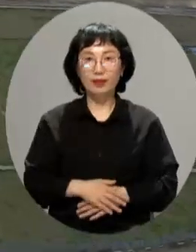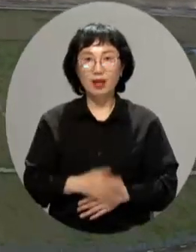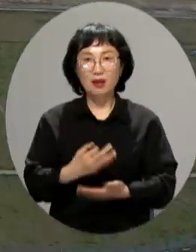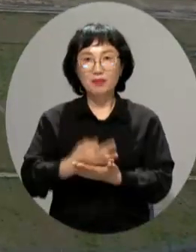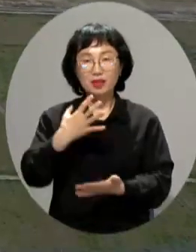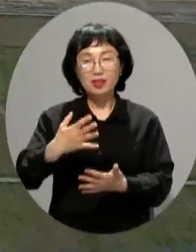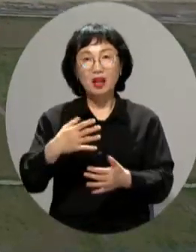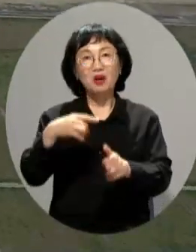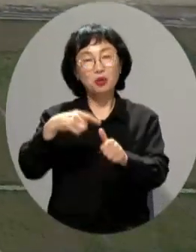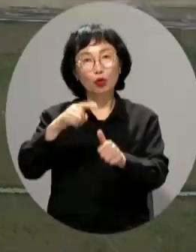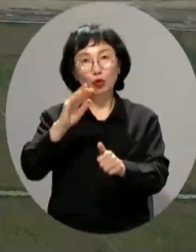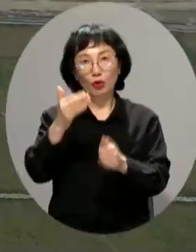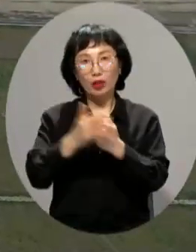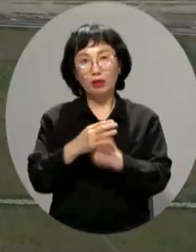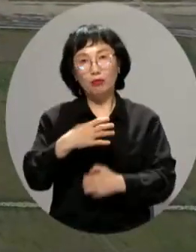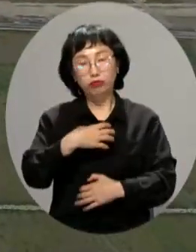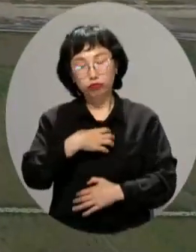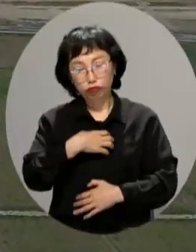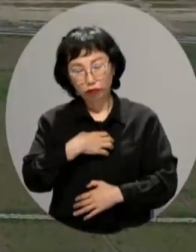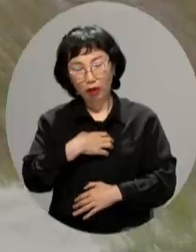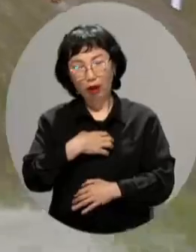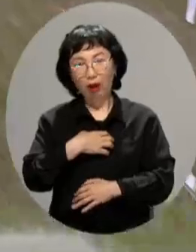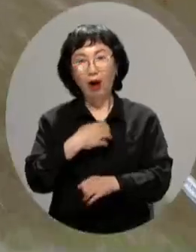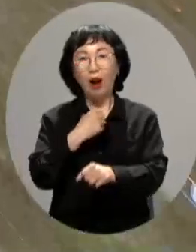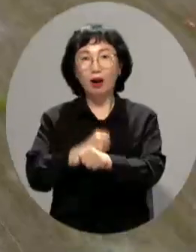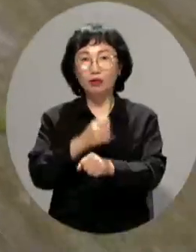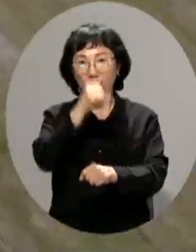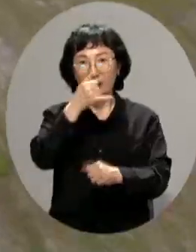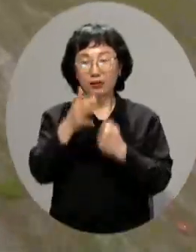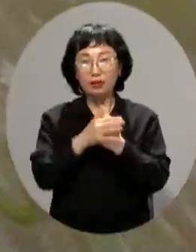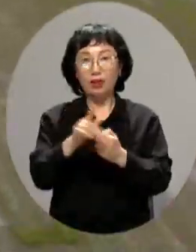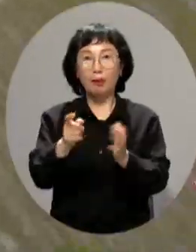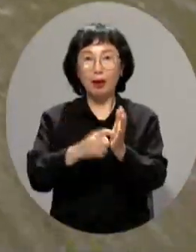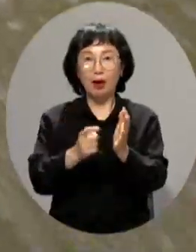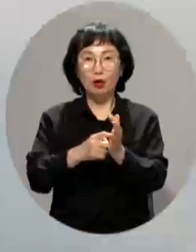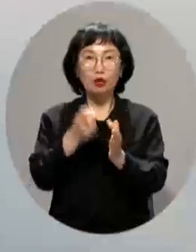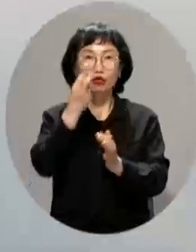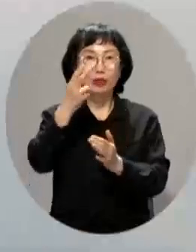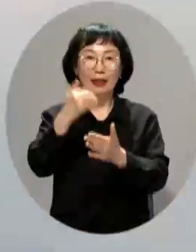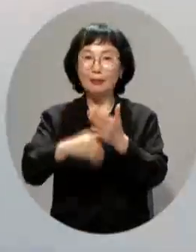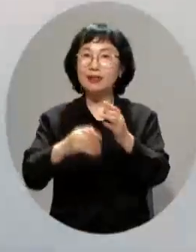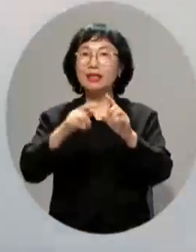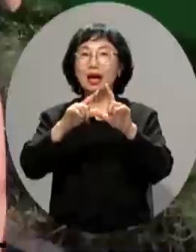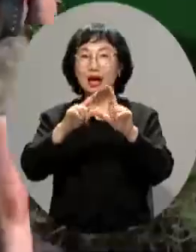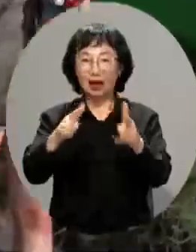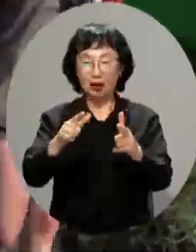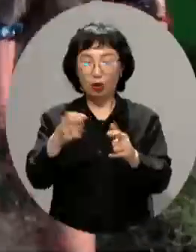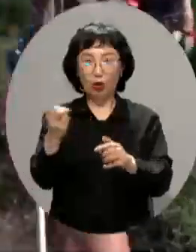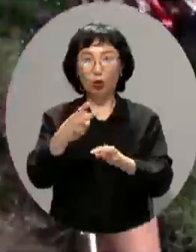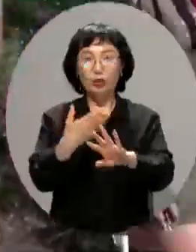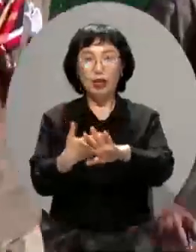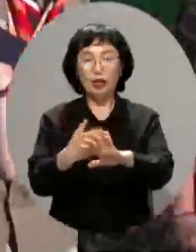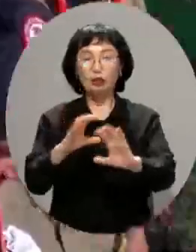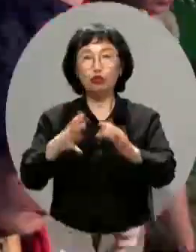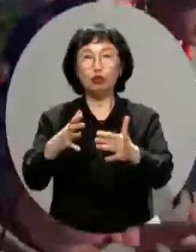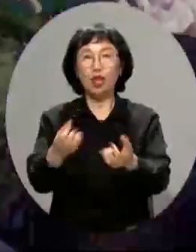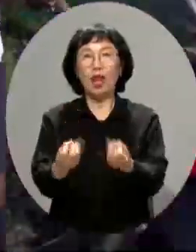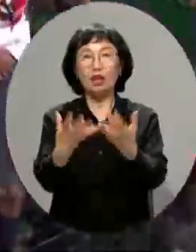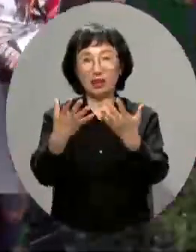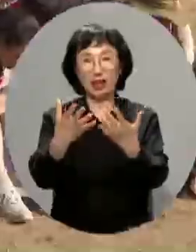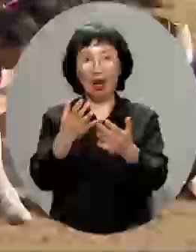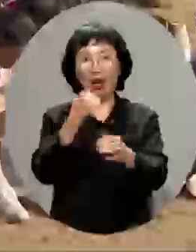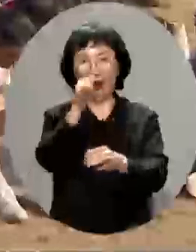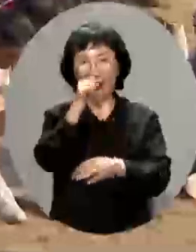값비싼 교훈이 될 거란 우려가 제기되기 무섭게 곧장 시선은 두 달도 채 남지 않은 또 다른 대규모 국제 행사로 향하고